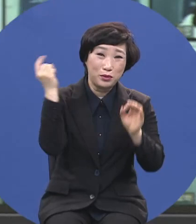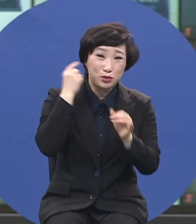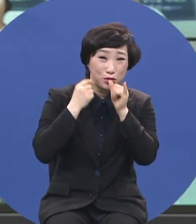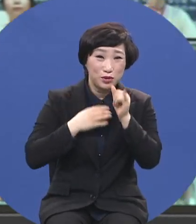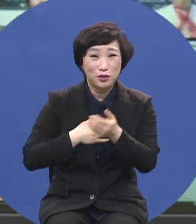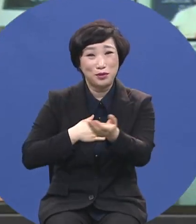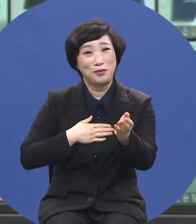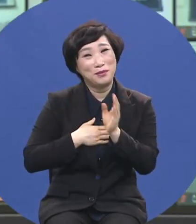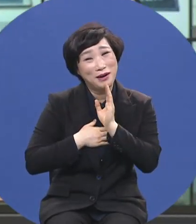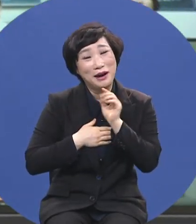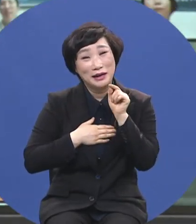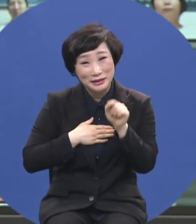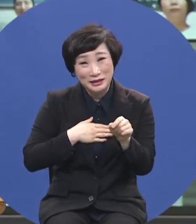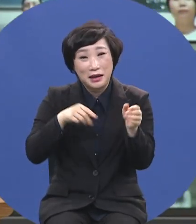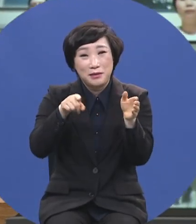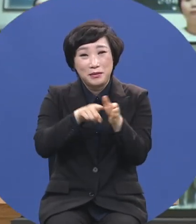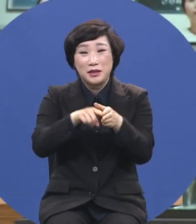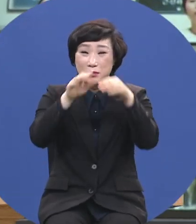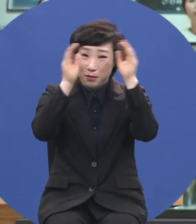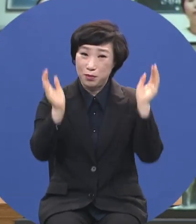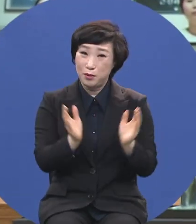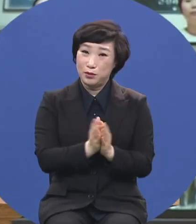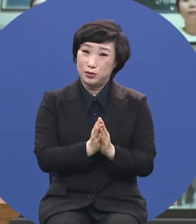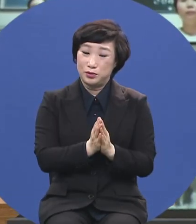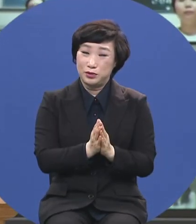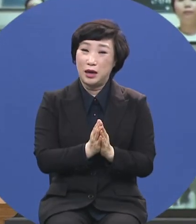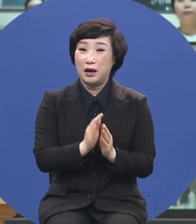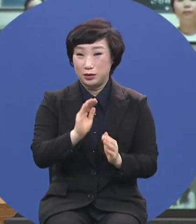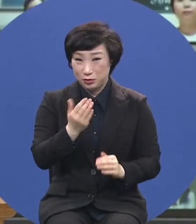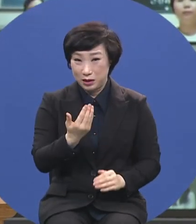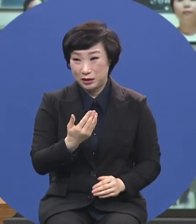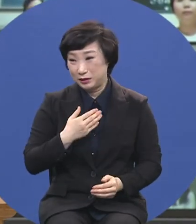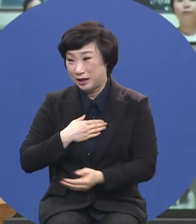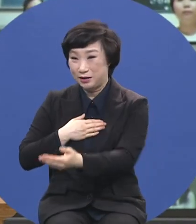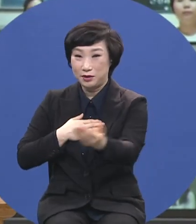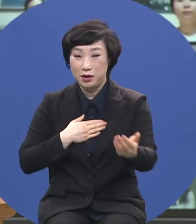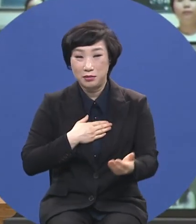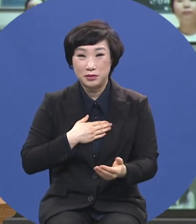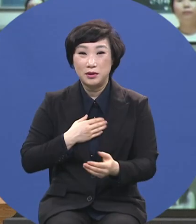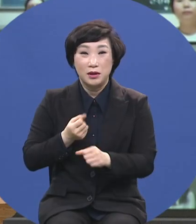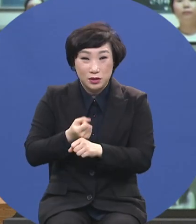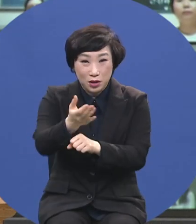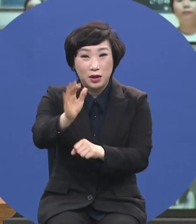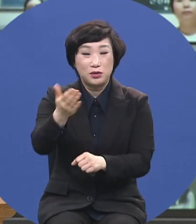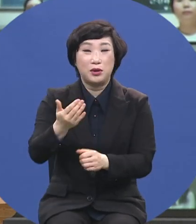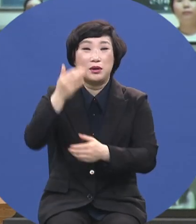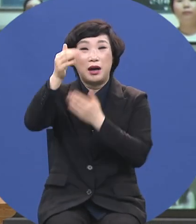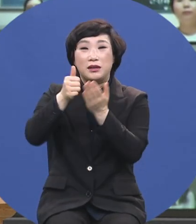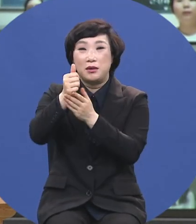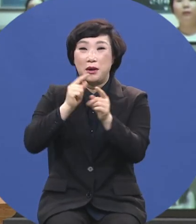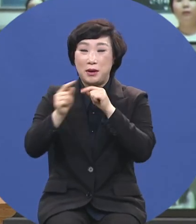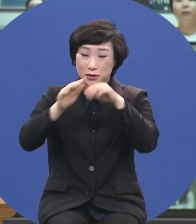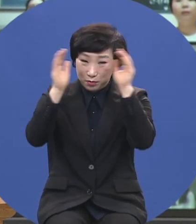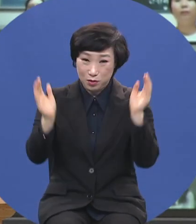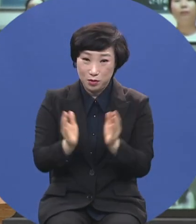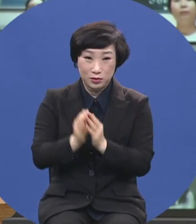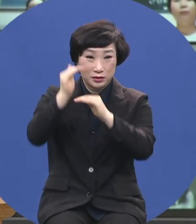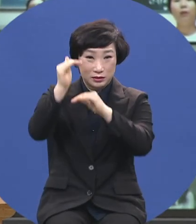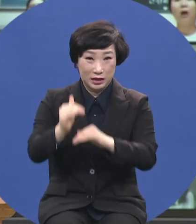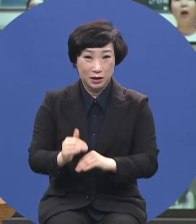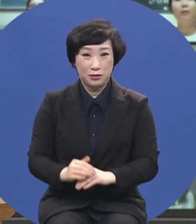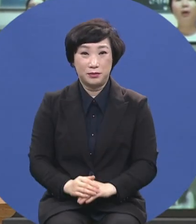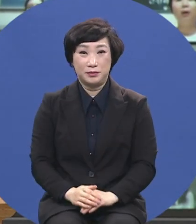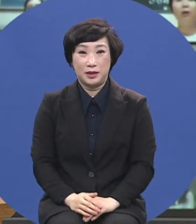그것이 믿음의 전부요. 여러분에게 전해야 할 말씀의 전부라 이 말입니다.